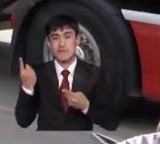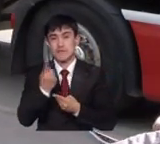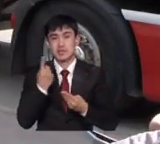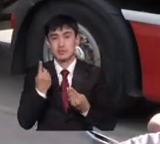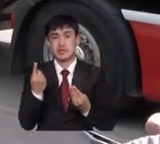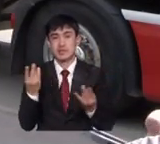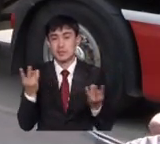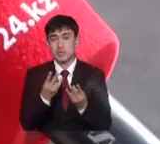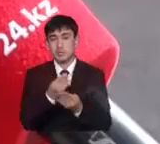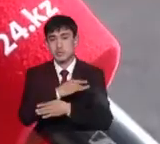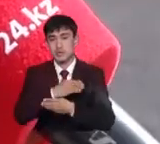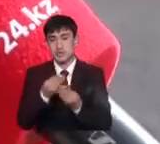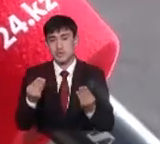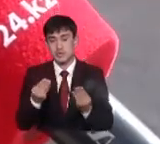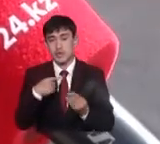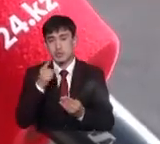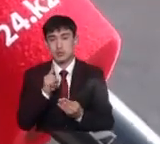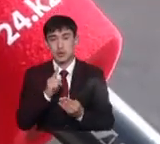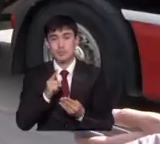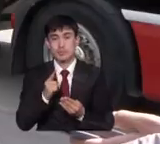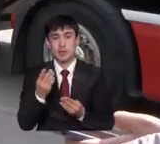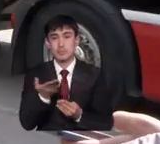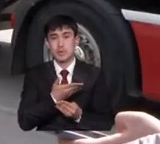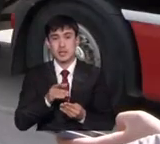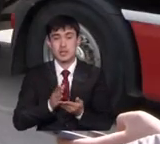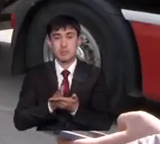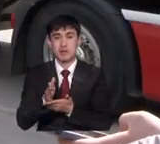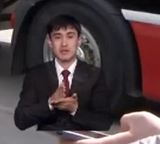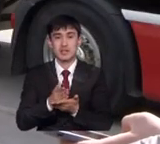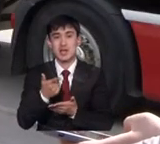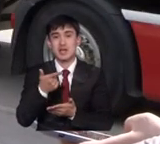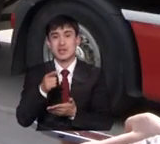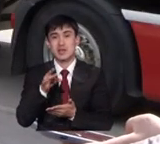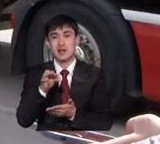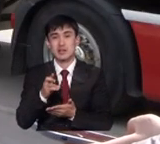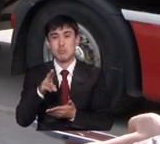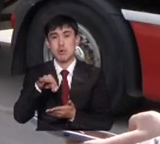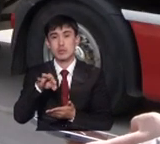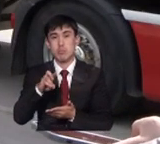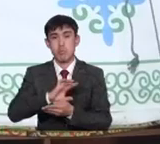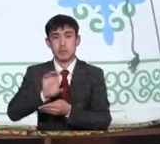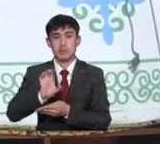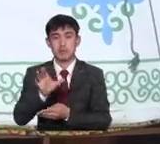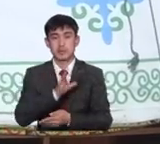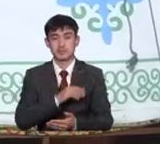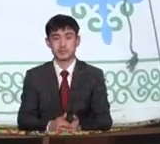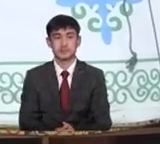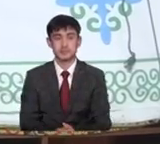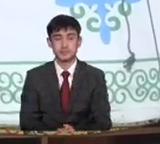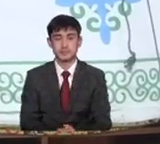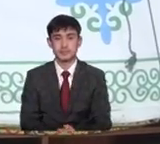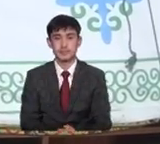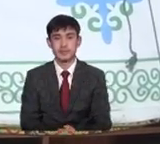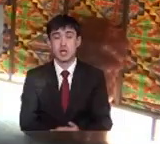необходимости стоит также отметить что помимо этого были направлены генераторы и мотопомпы не остались в